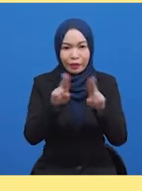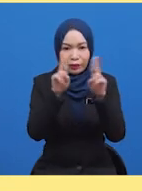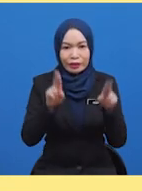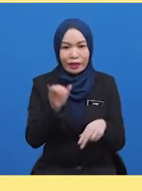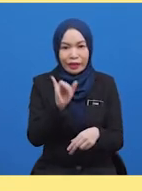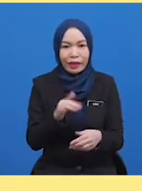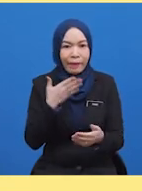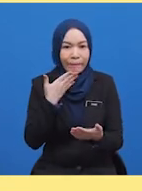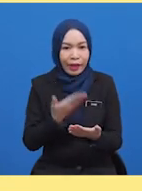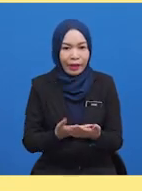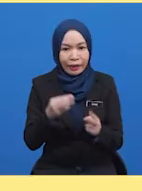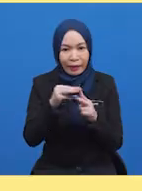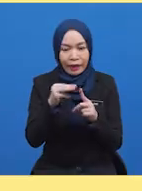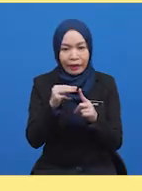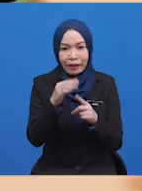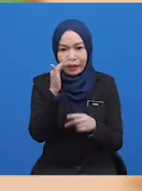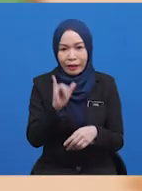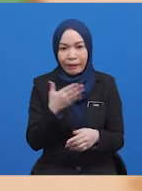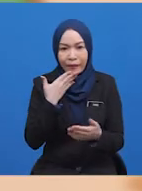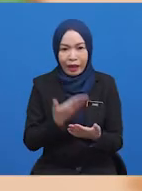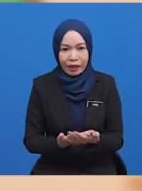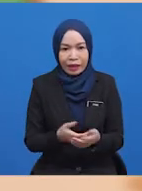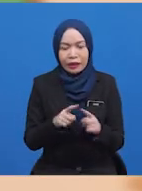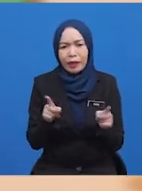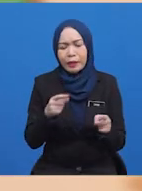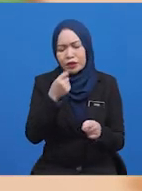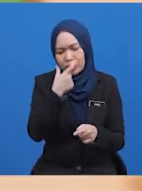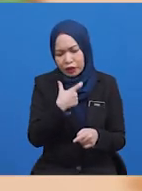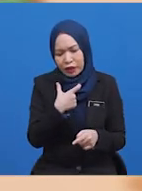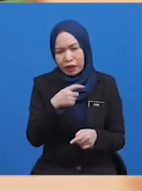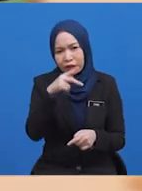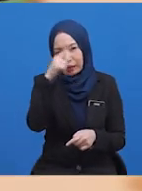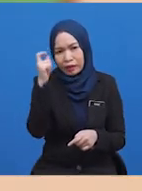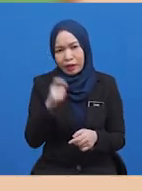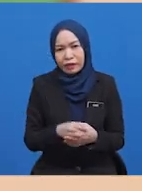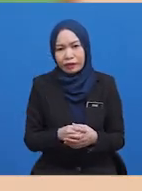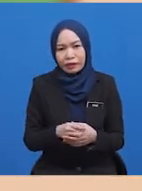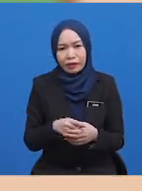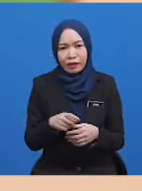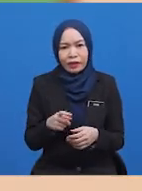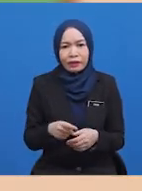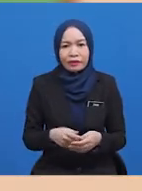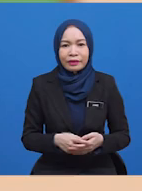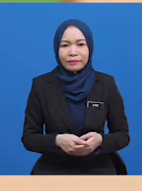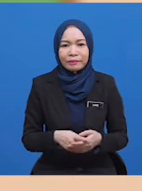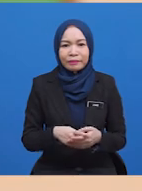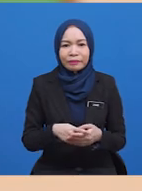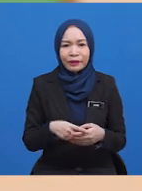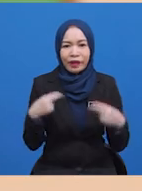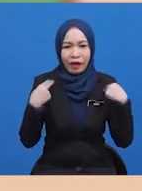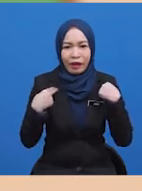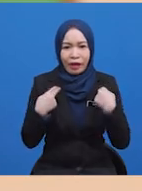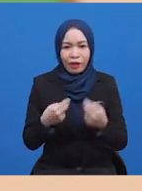baut sebagai sahabatnya murid-murid yang chegou kasihi Apakah tema